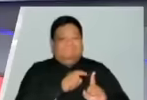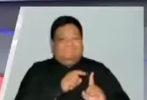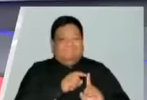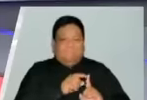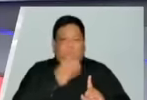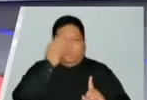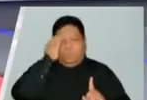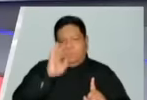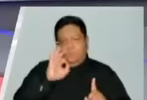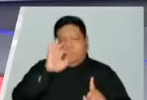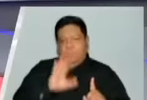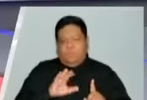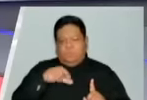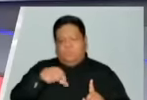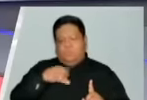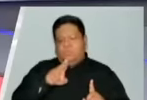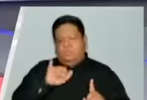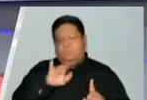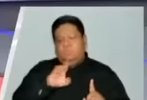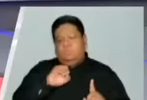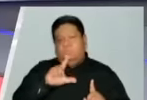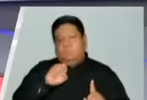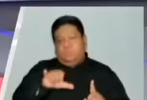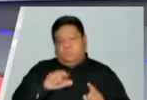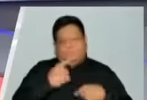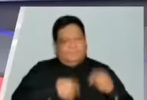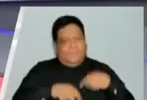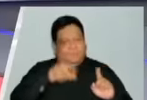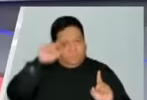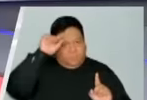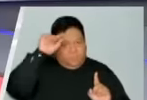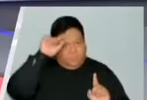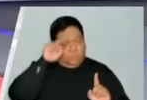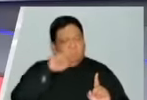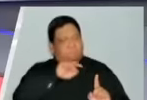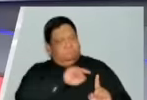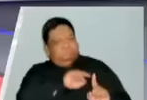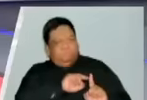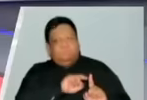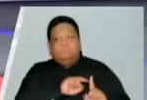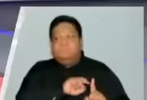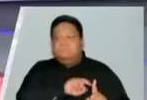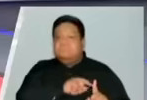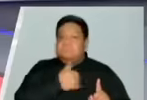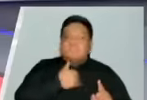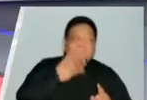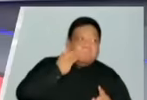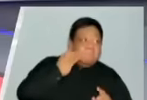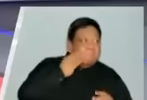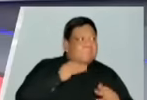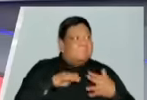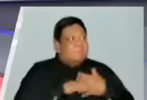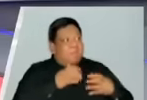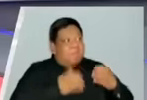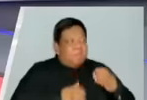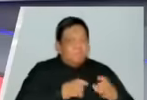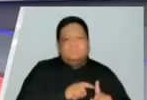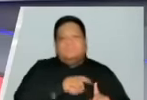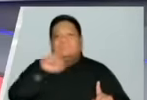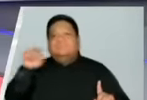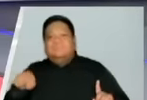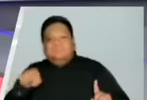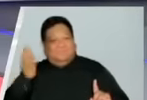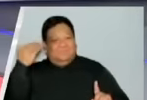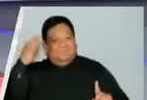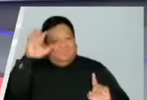kay Pastor Apollo Quiboloy ang mag-amang sina dating Pangulong Rodrigo Duterte at Vice President Sara. Dumalo pa sila sa